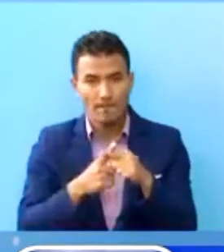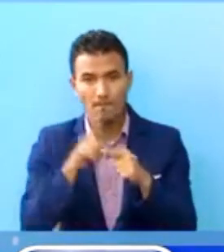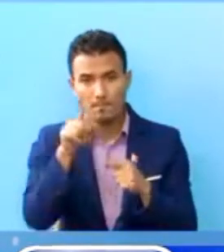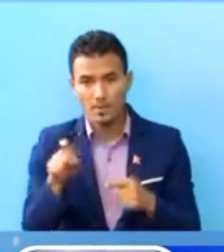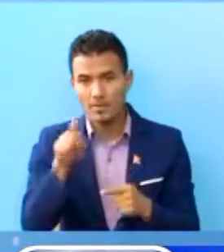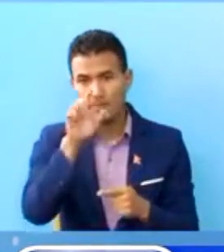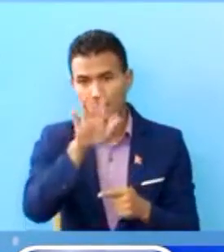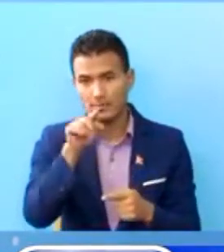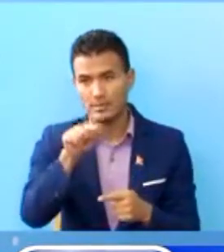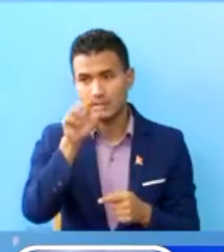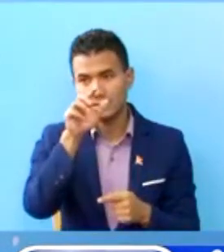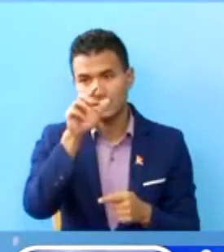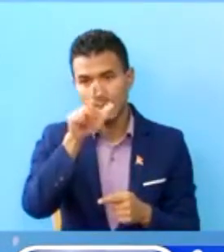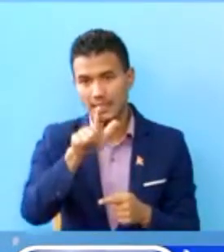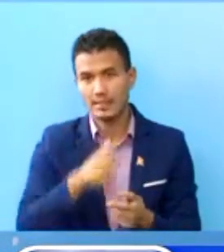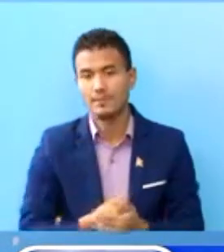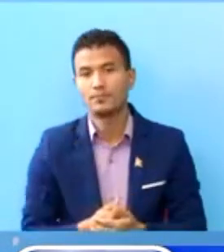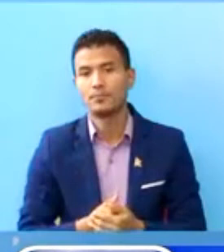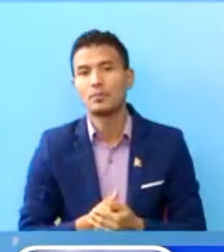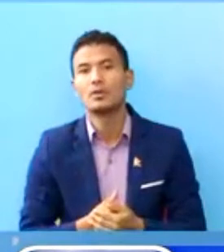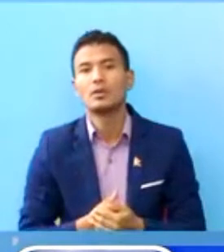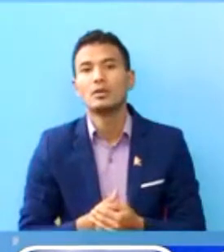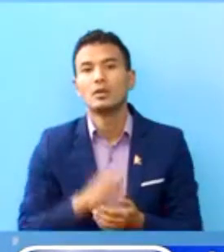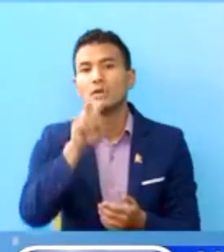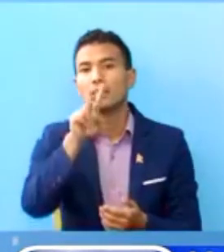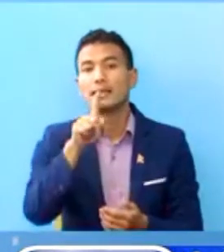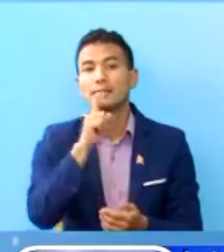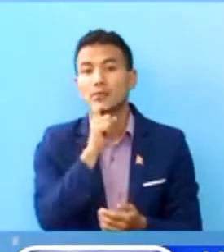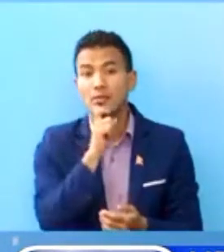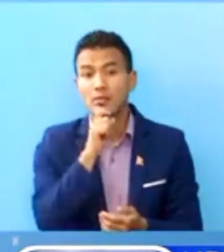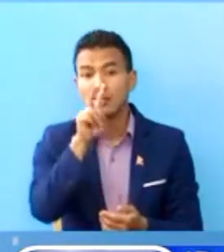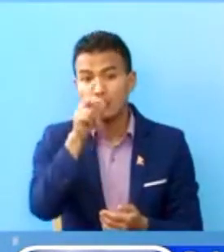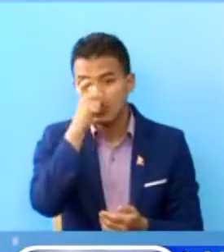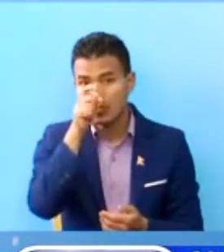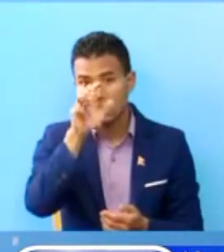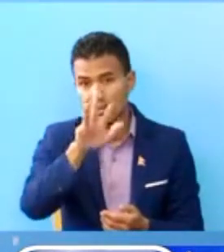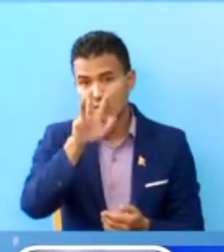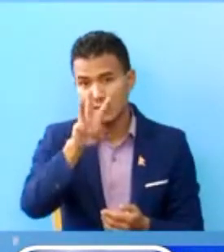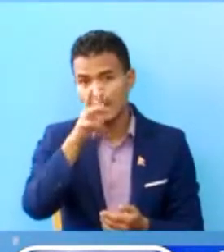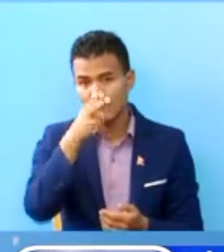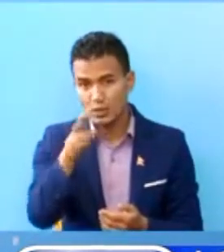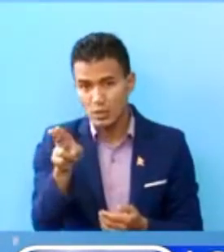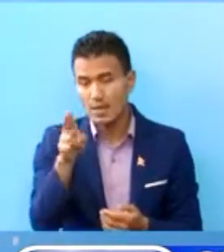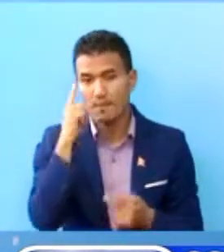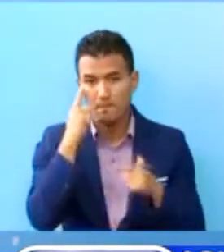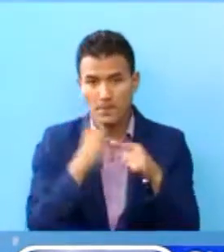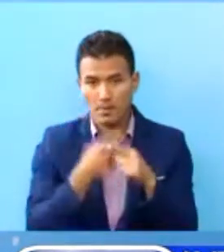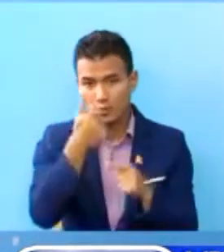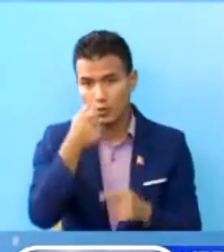प्रतिशत 5.7 थियो। अनि 21 गते 293 जनामा पोजिटिभ आएको थियो, त्यो